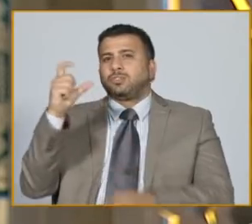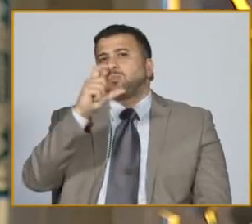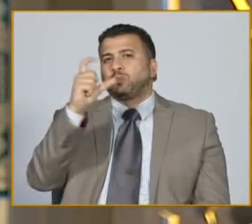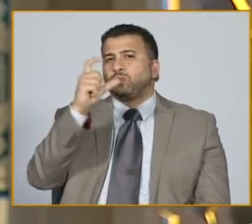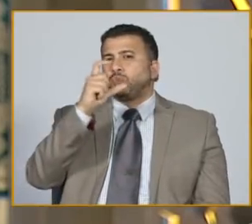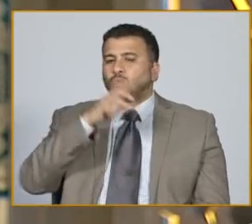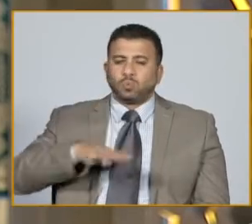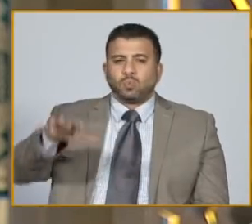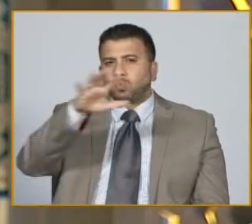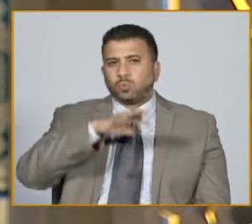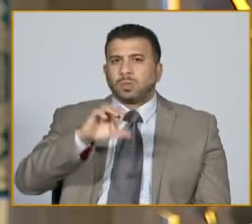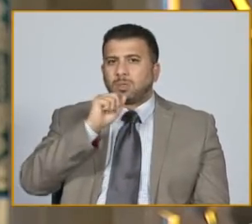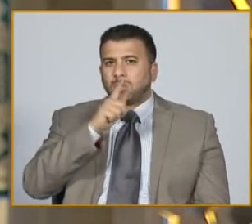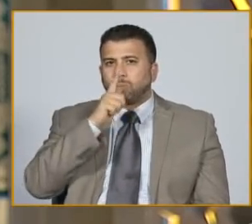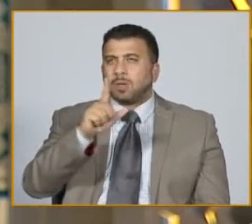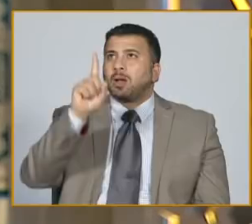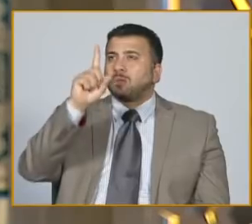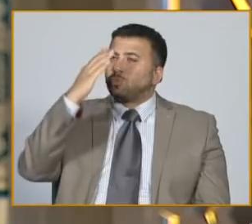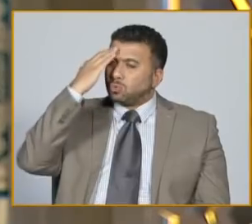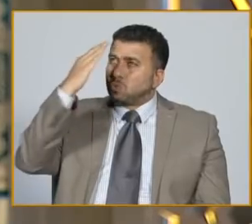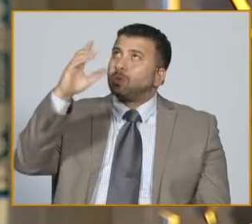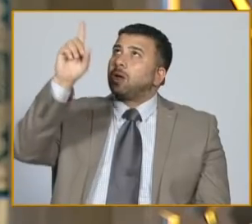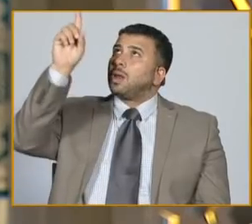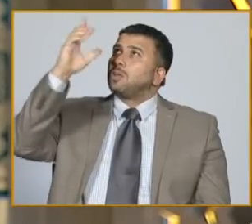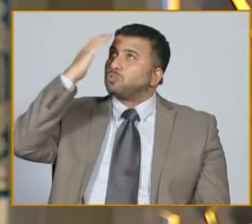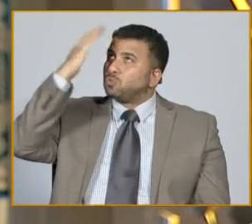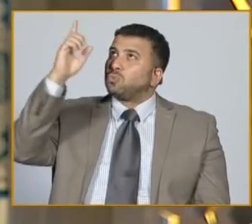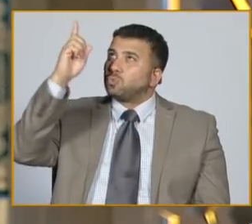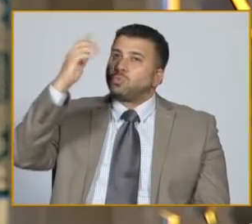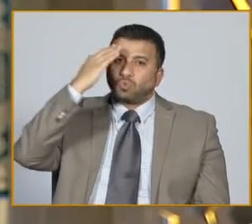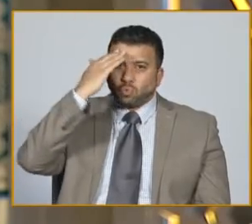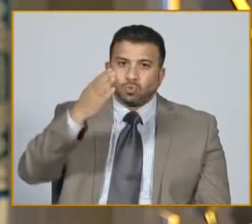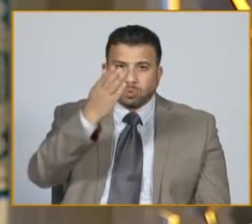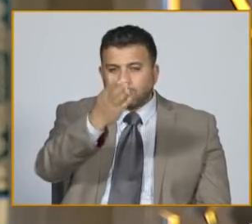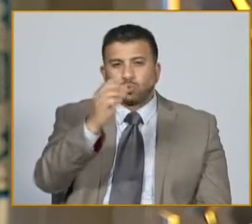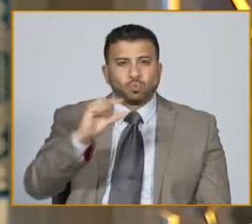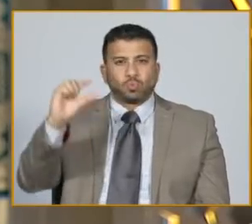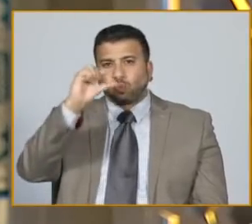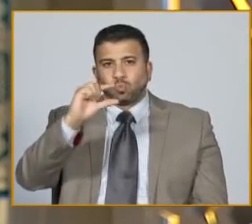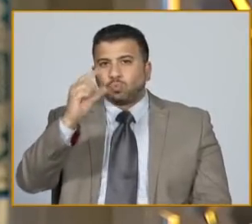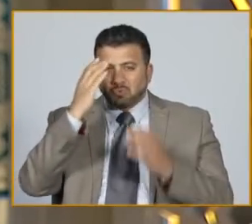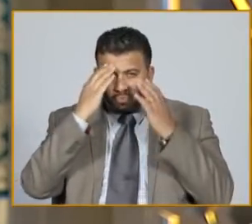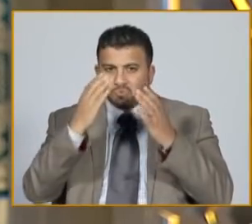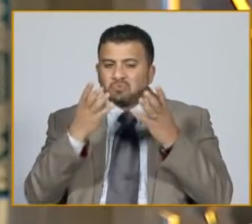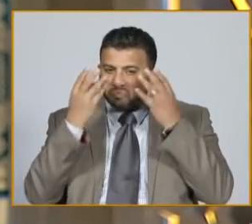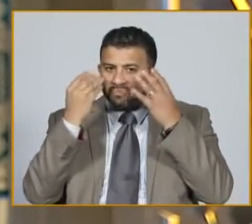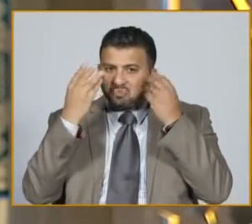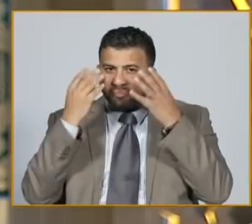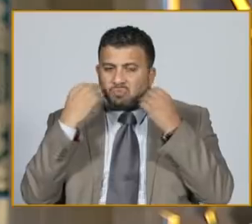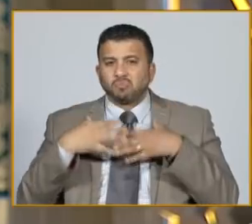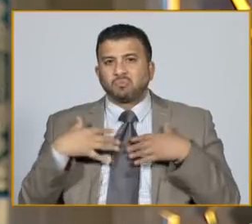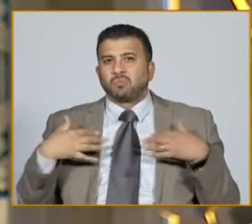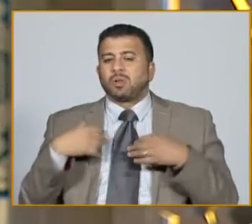كافة. آمين. شكرا لله أولا، وشكرا لك يا دكتور على سعة صدرك ورحابته، وشكرا ثم